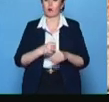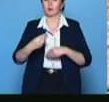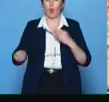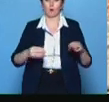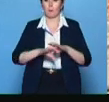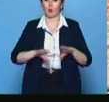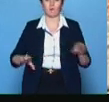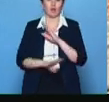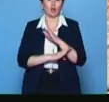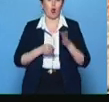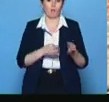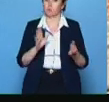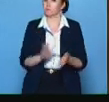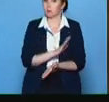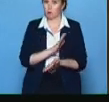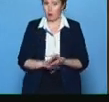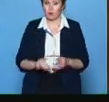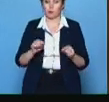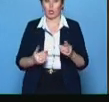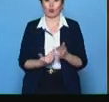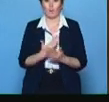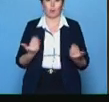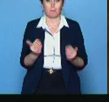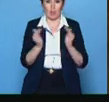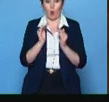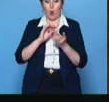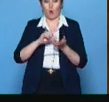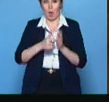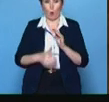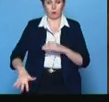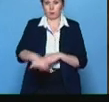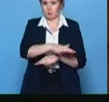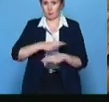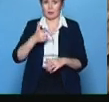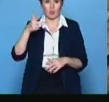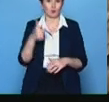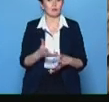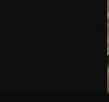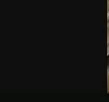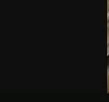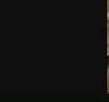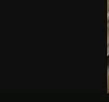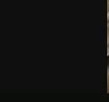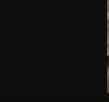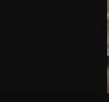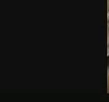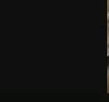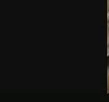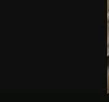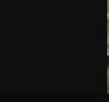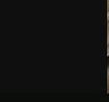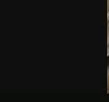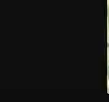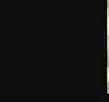бесплатно. По проекту новый микрорайон заселят 3000 семей. С инвестором заключен договор о строительстве садика и школы. Городские власти